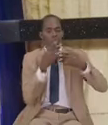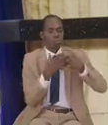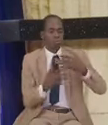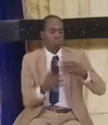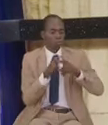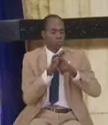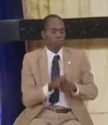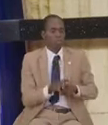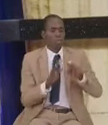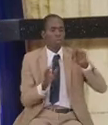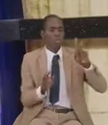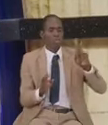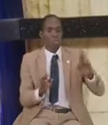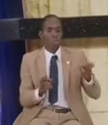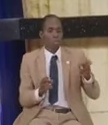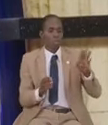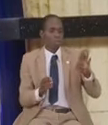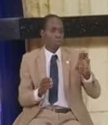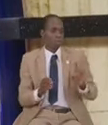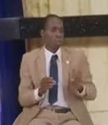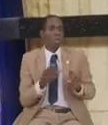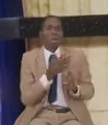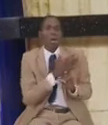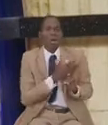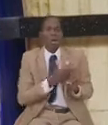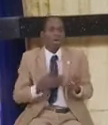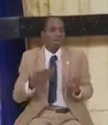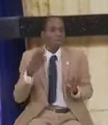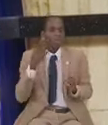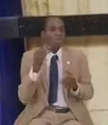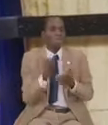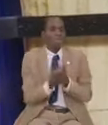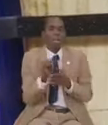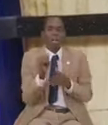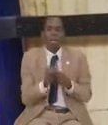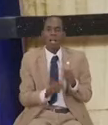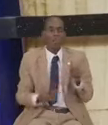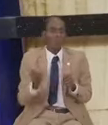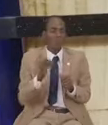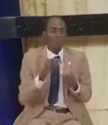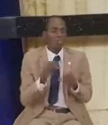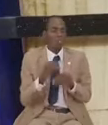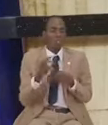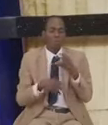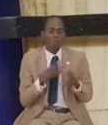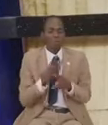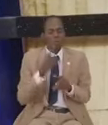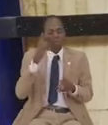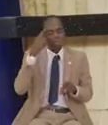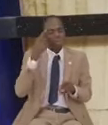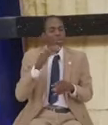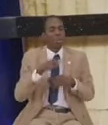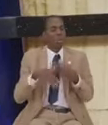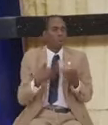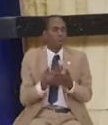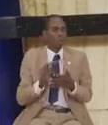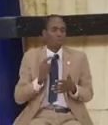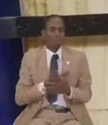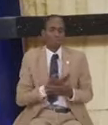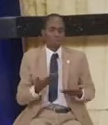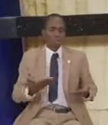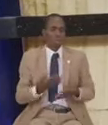quelque chose de partout ce qui est ce que rend pas dans le monde entier on